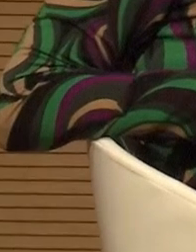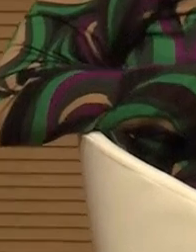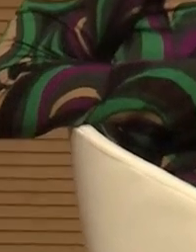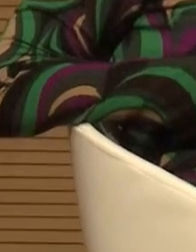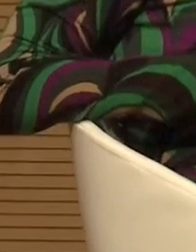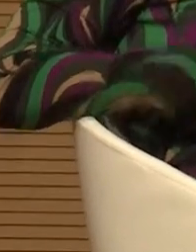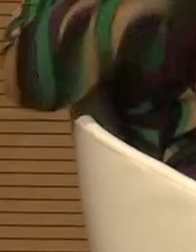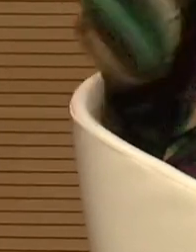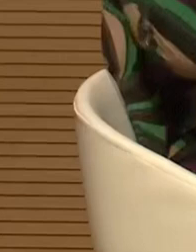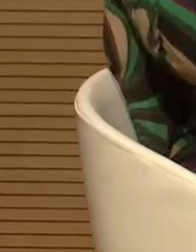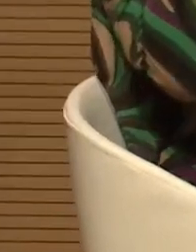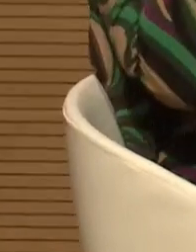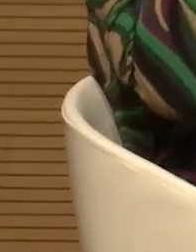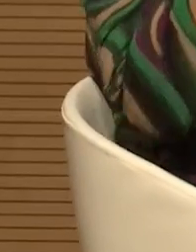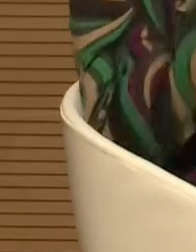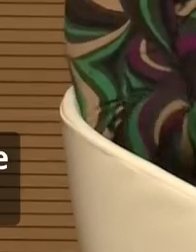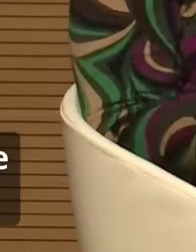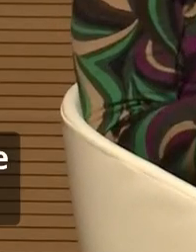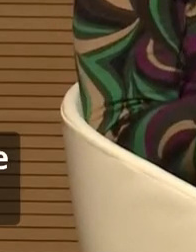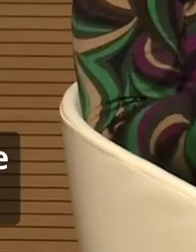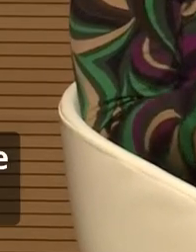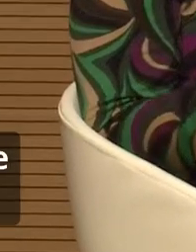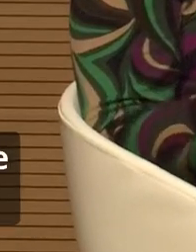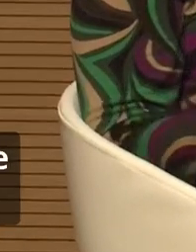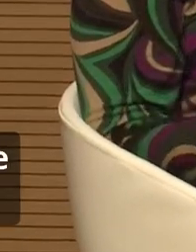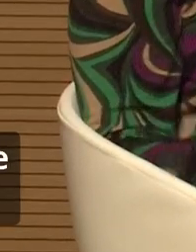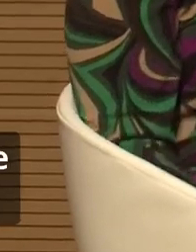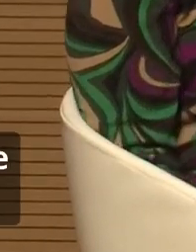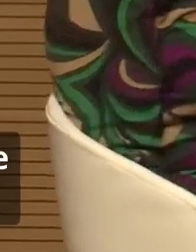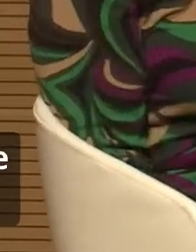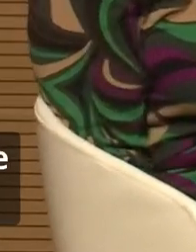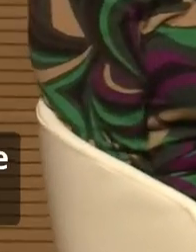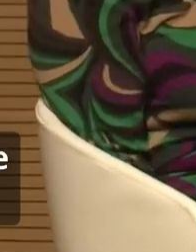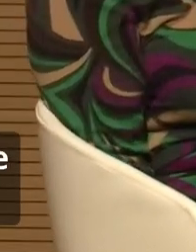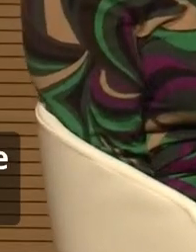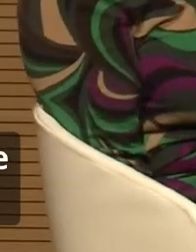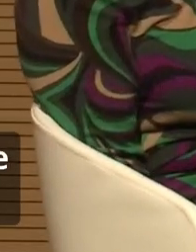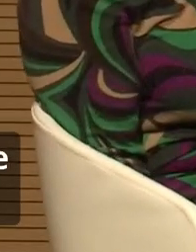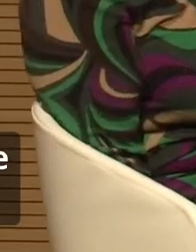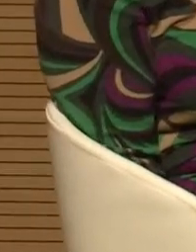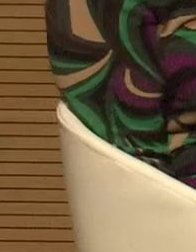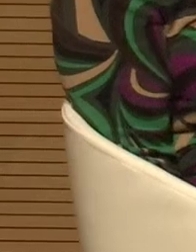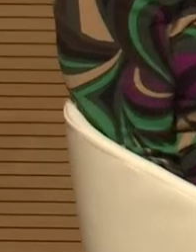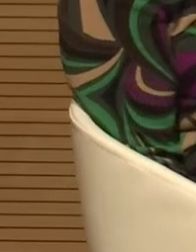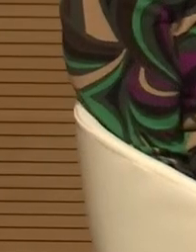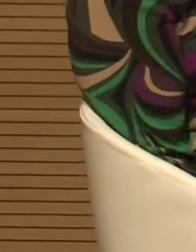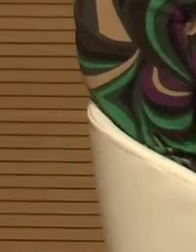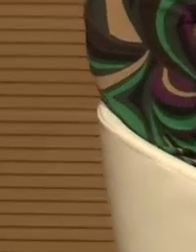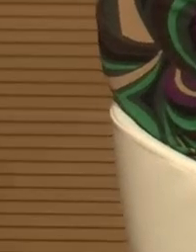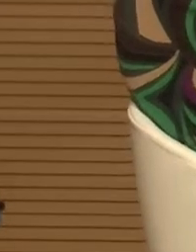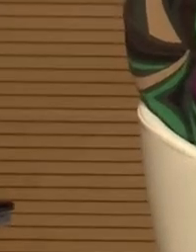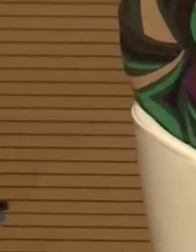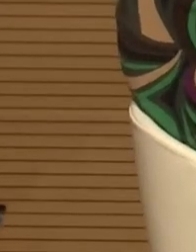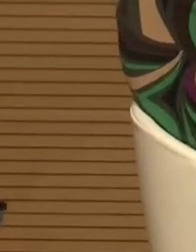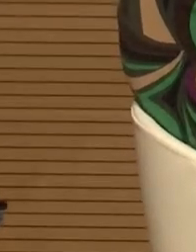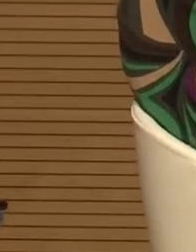Καλησπέρα σας. Σας ευχαριστούμε όλους που είστε εδώ και ζωντανά στο χώρο και live streaming από τις οθόνες σας. Όπως βλέπετε, υβριδικό